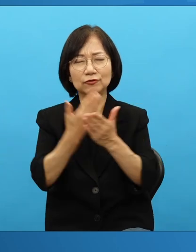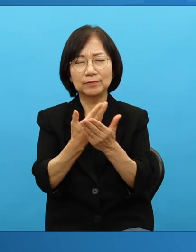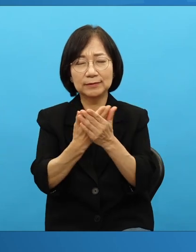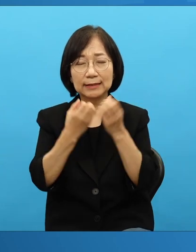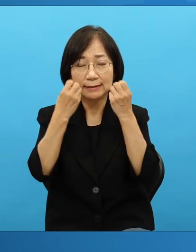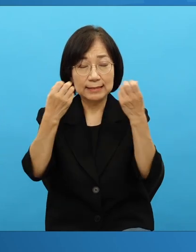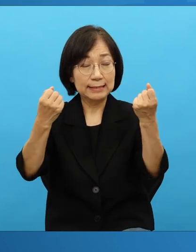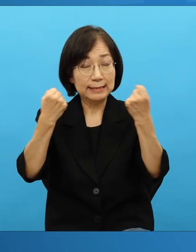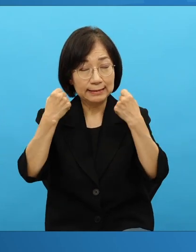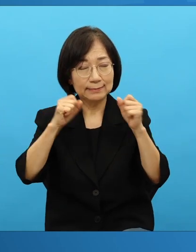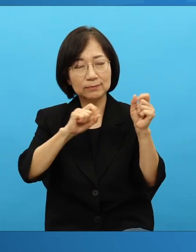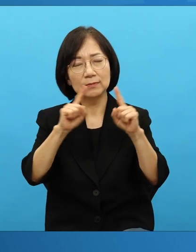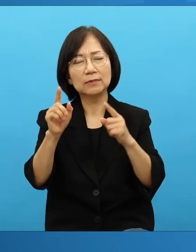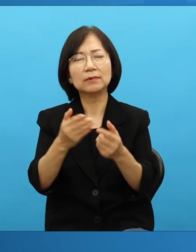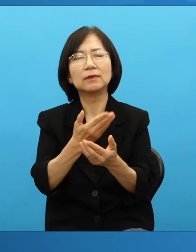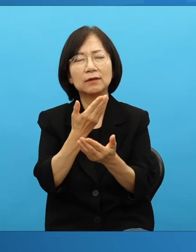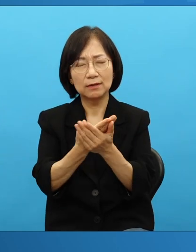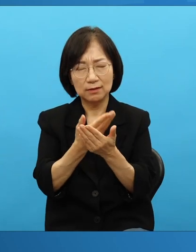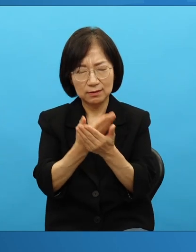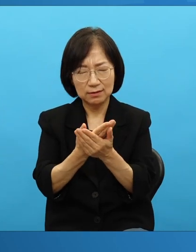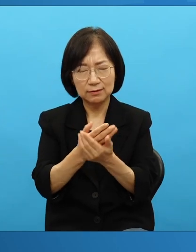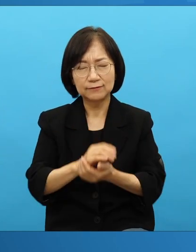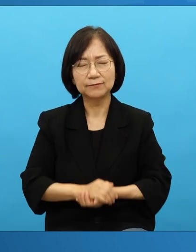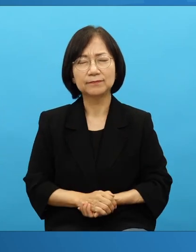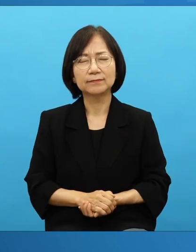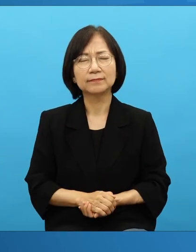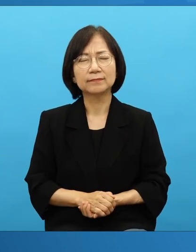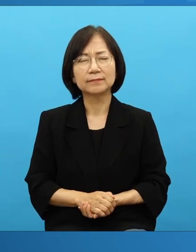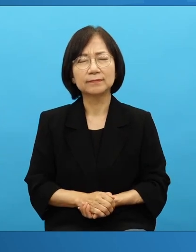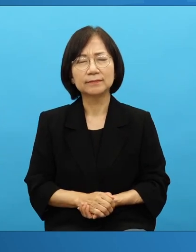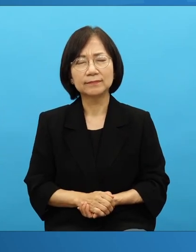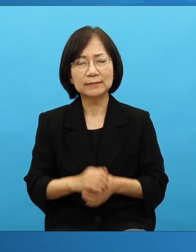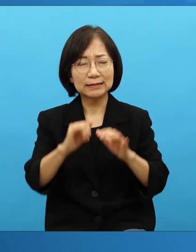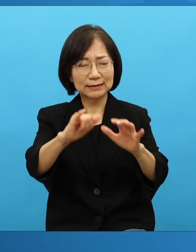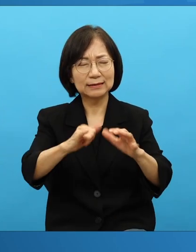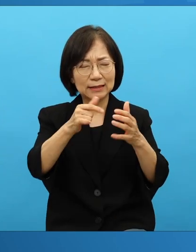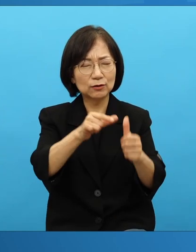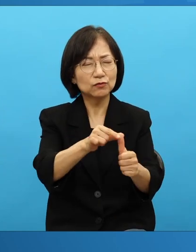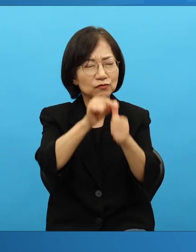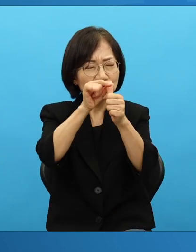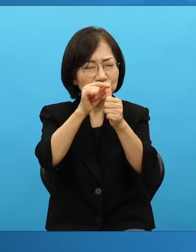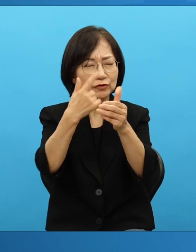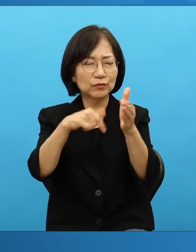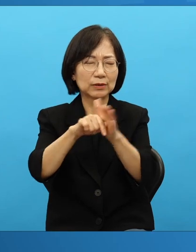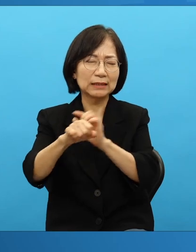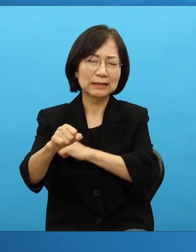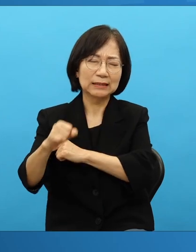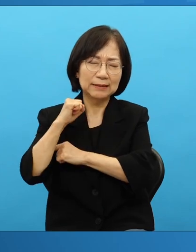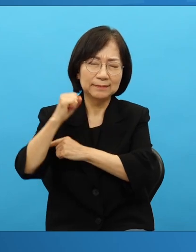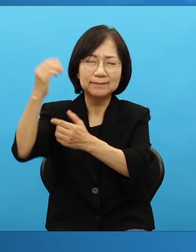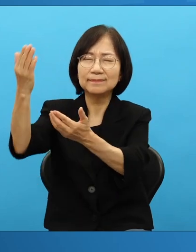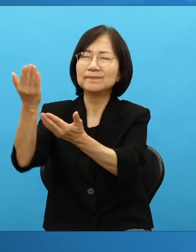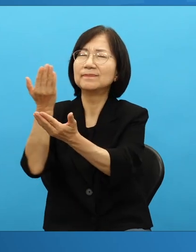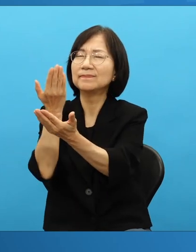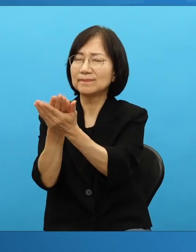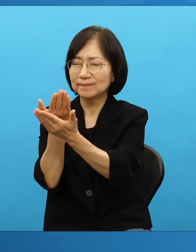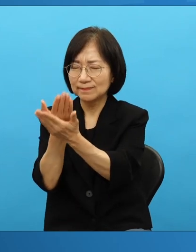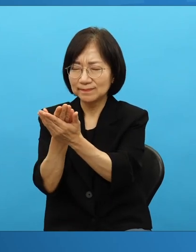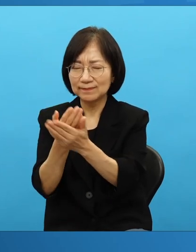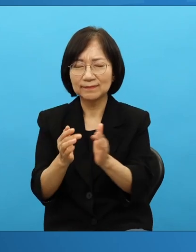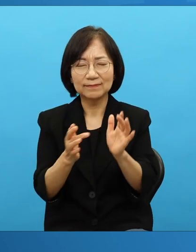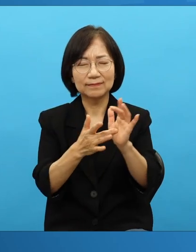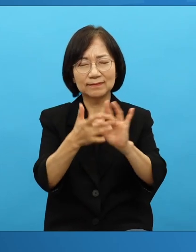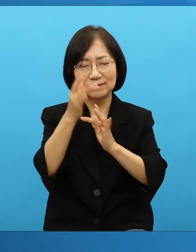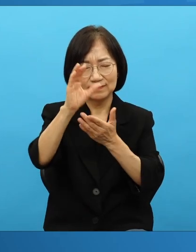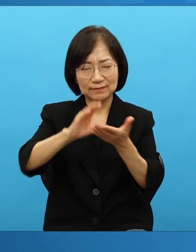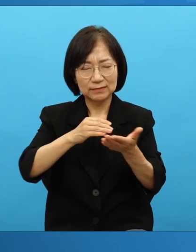주옵소서. 회복할 수 있게 해 주옵소서. 세상 살릴 수 있도록 힘을 허락해 주옵소서. 예수